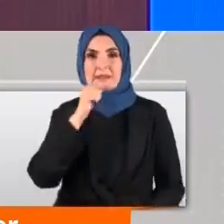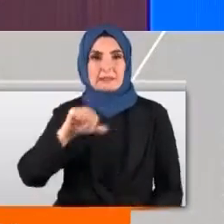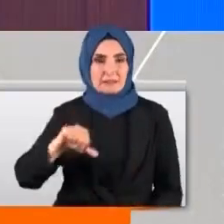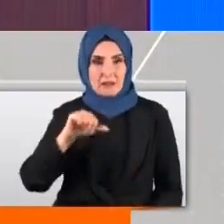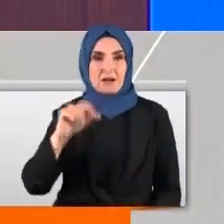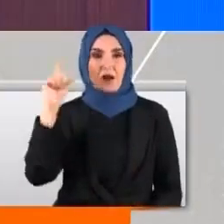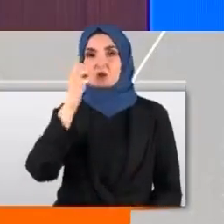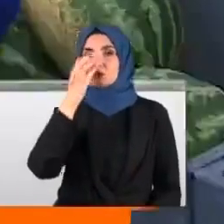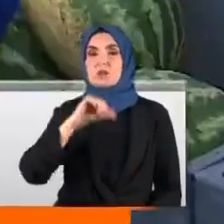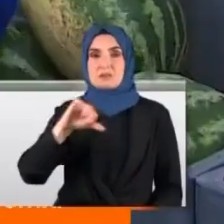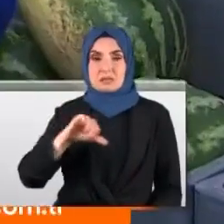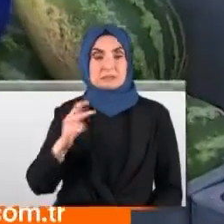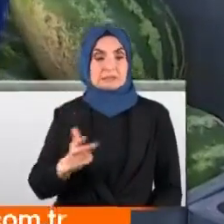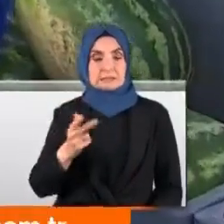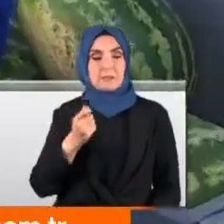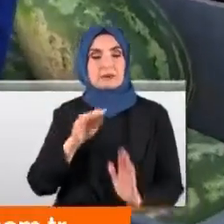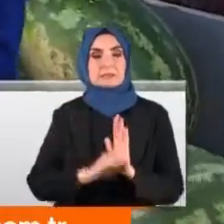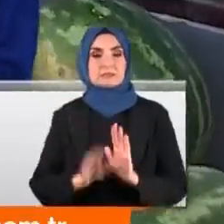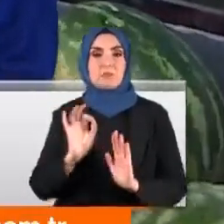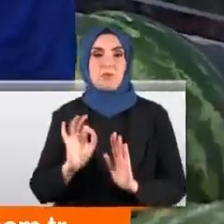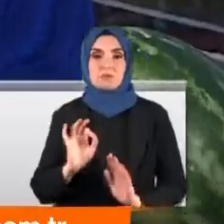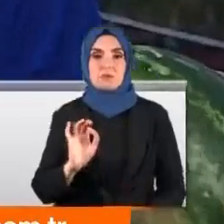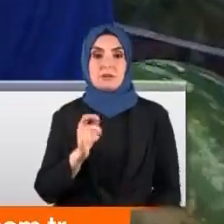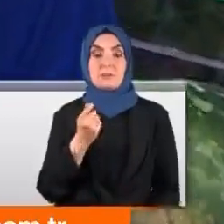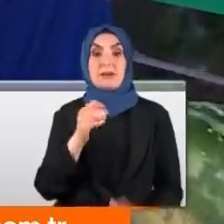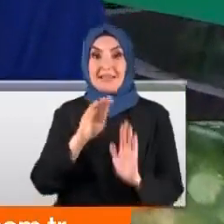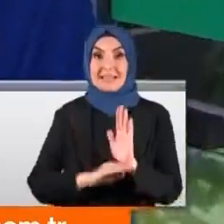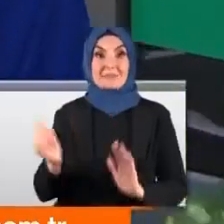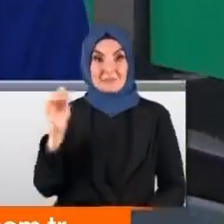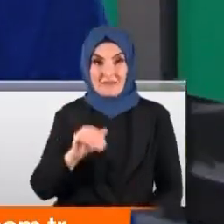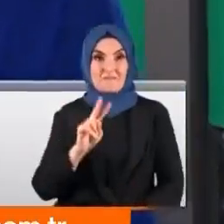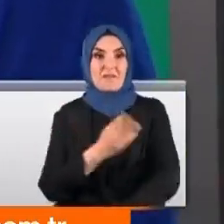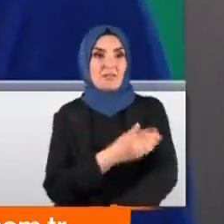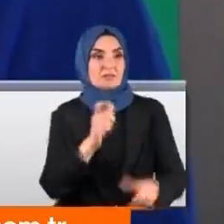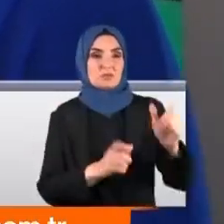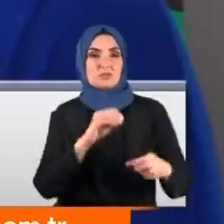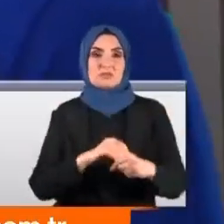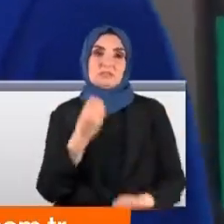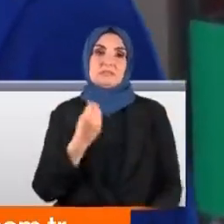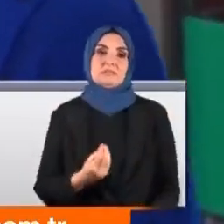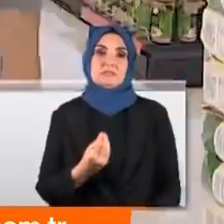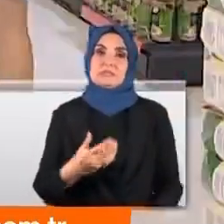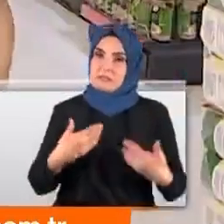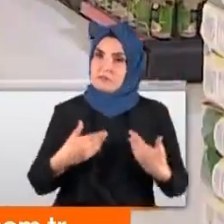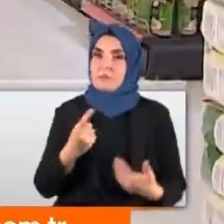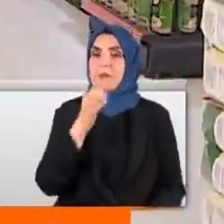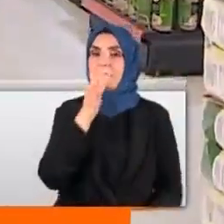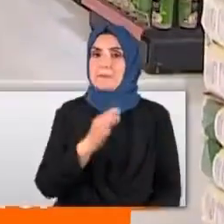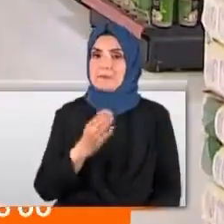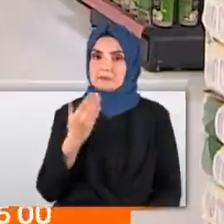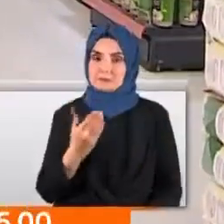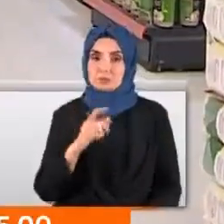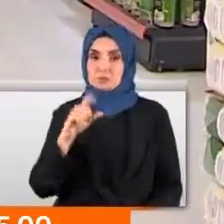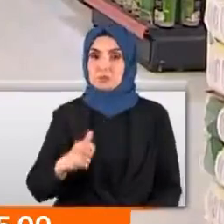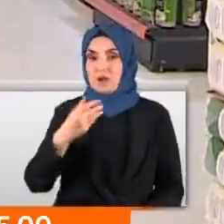süratle indirime gidecek. İndirimlerin gelmesi vatandaşlar için de çok iyi bu pahalılıkta. Bizim için sevindirici bir haber. Cumhurbaşkanı